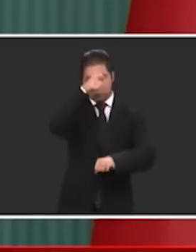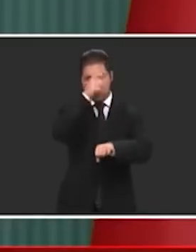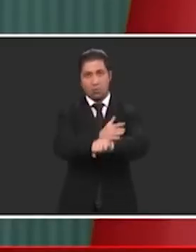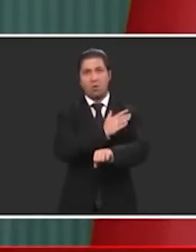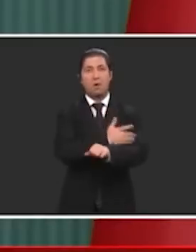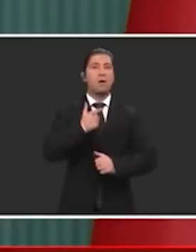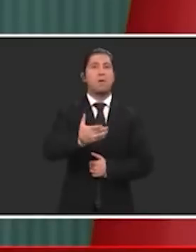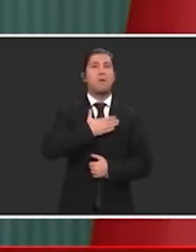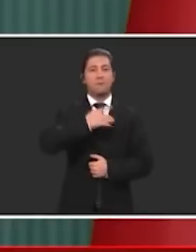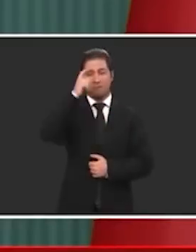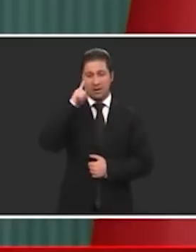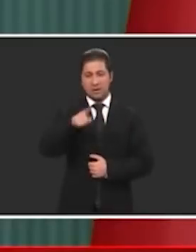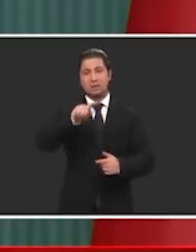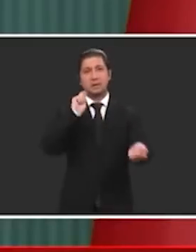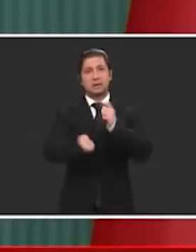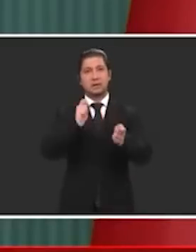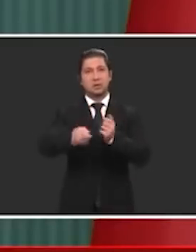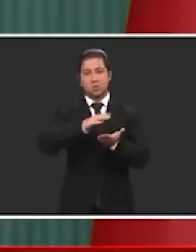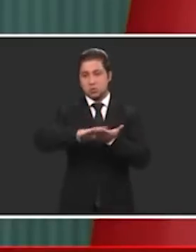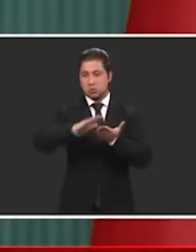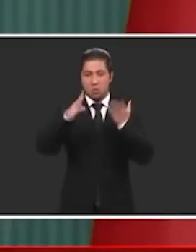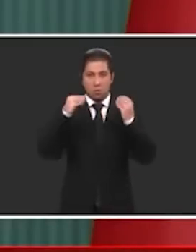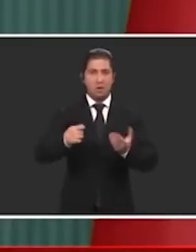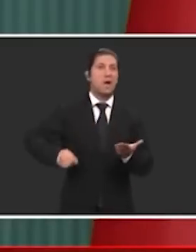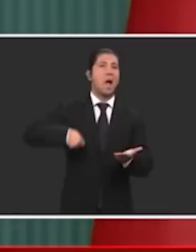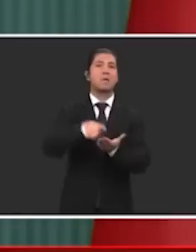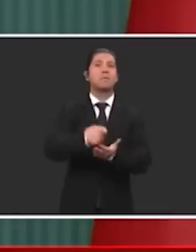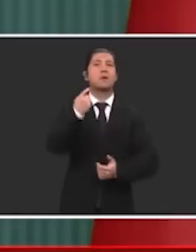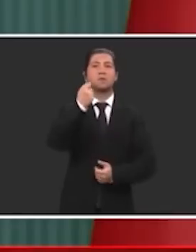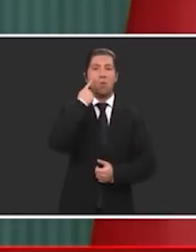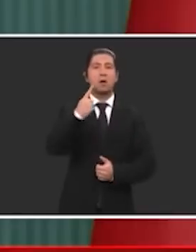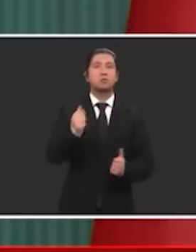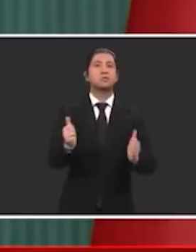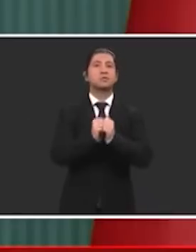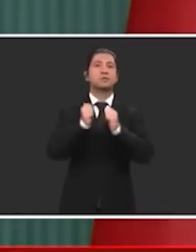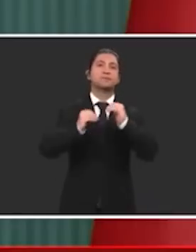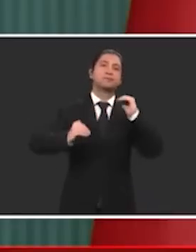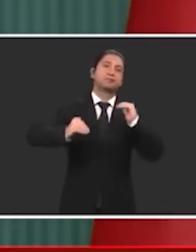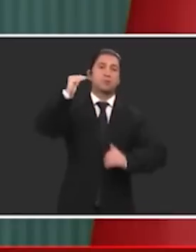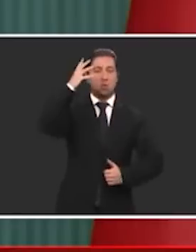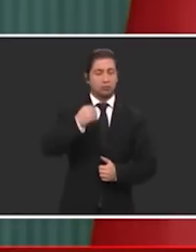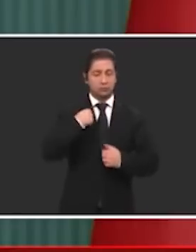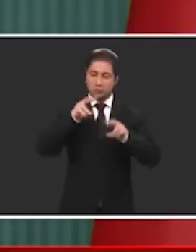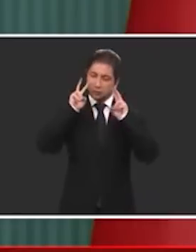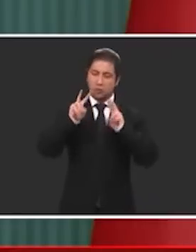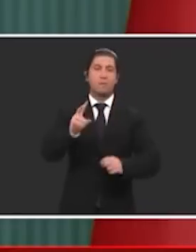ön yargılar kırıldıkça inşallah yatırım rakamlarının daha da yükseldiğini